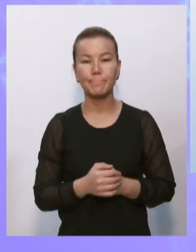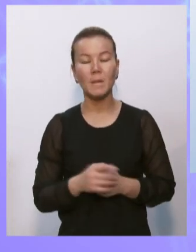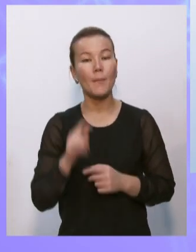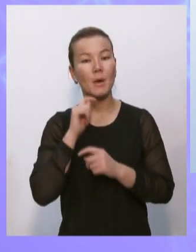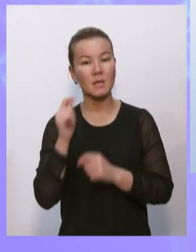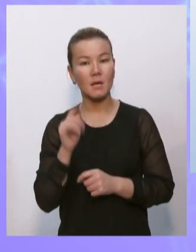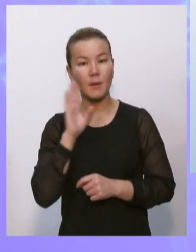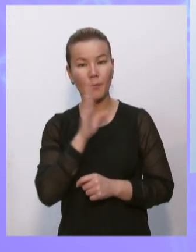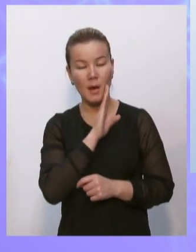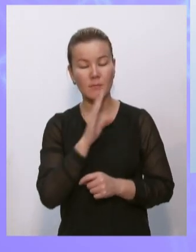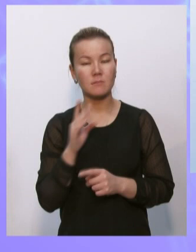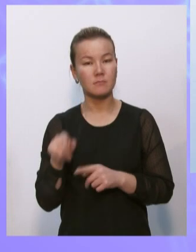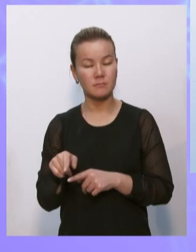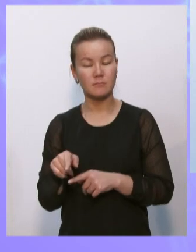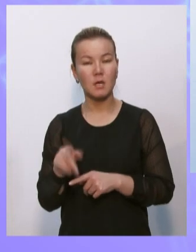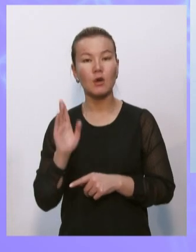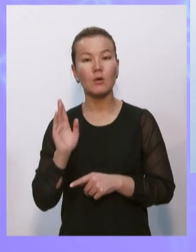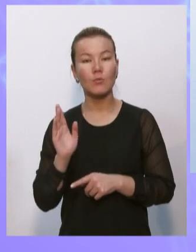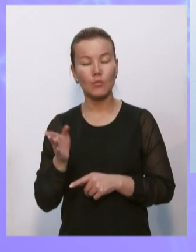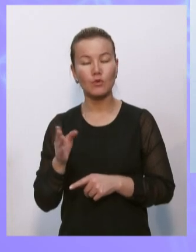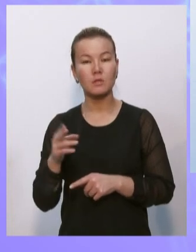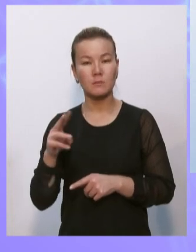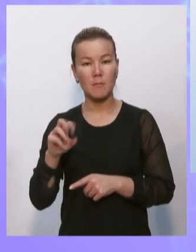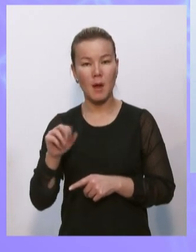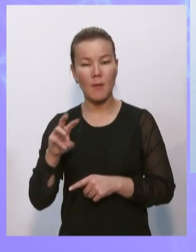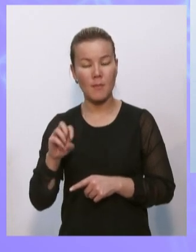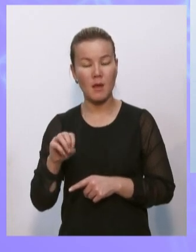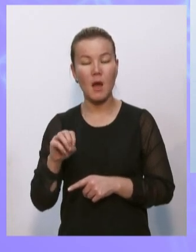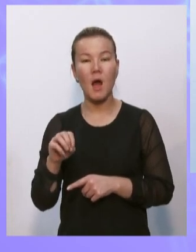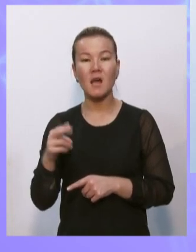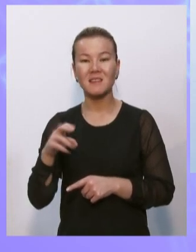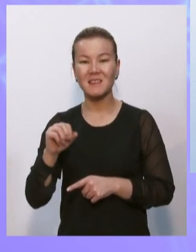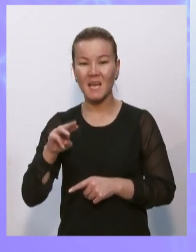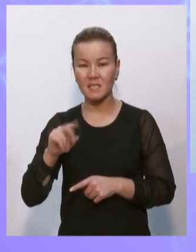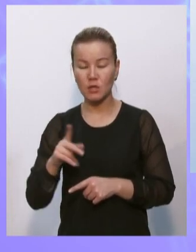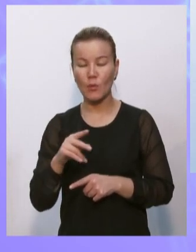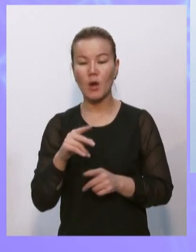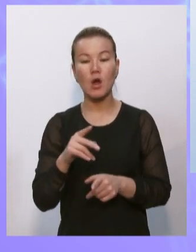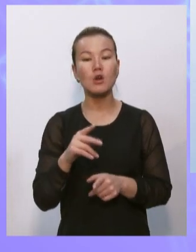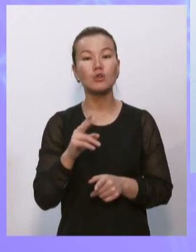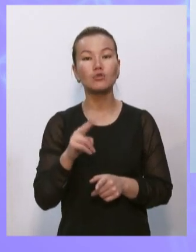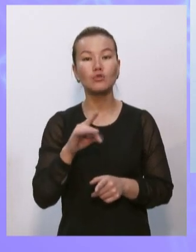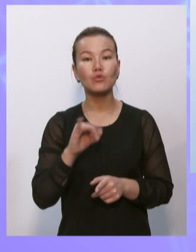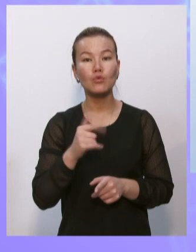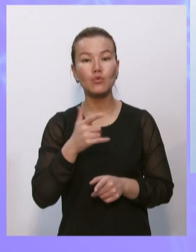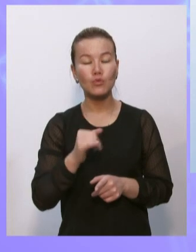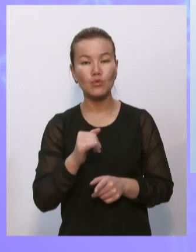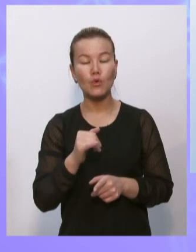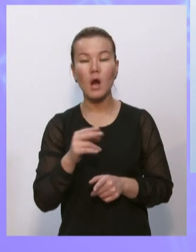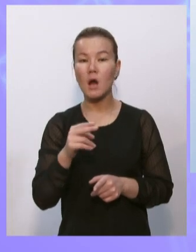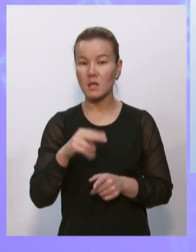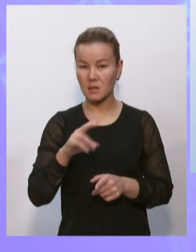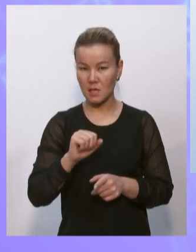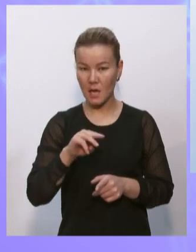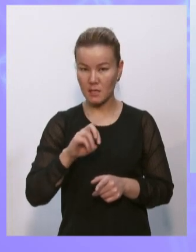Подарок маме. Слово «маме» стоит в дательном падеже. Помочь другу. Слово «другу» стоит в дательном